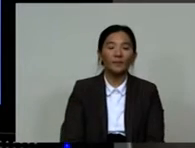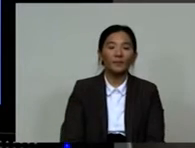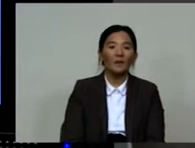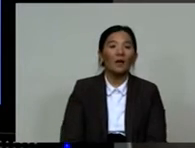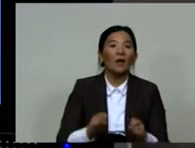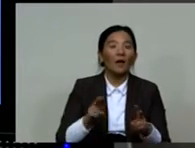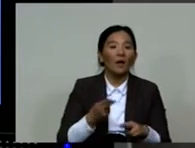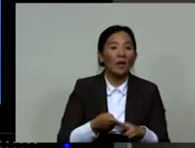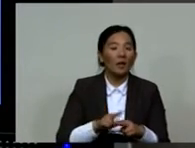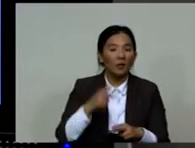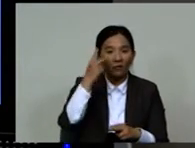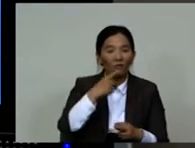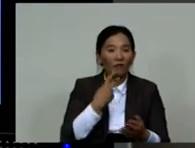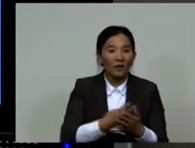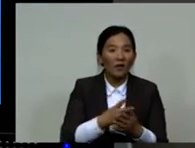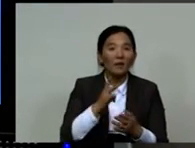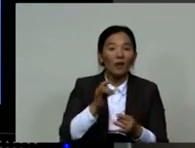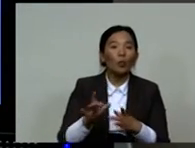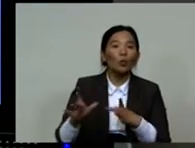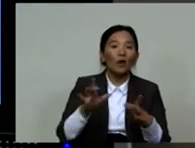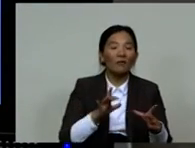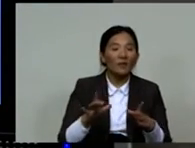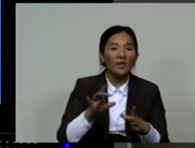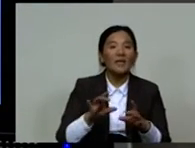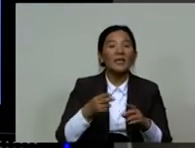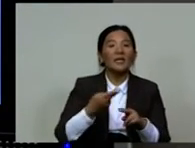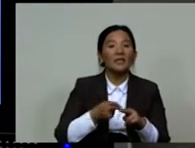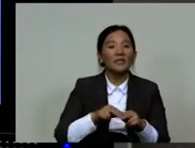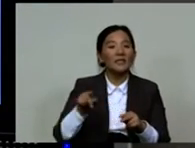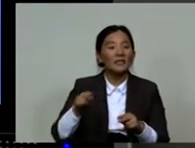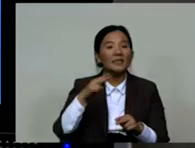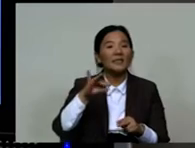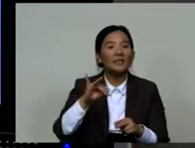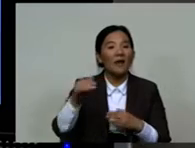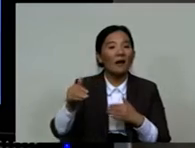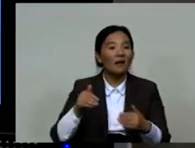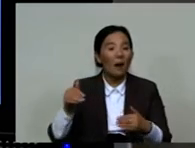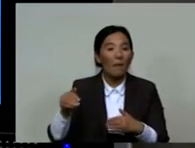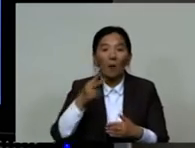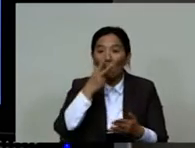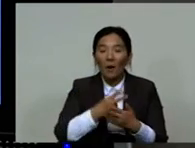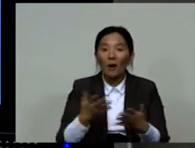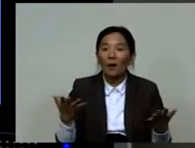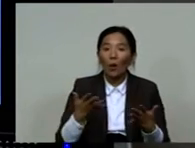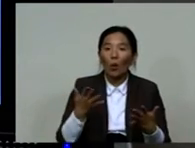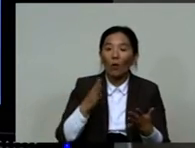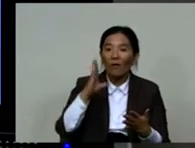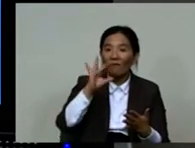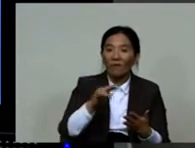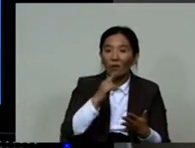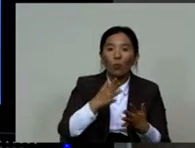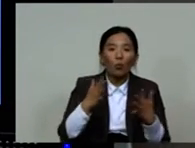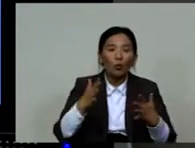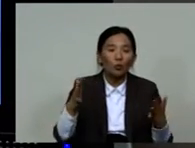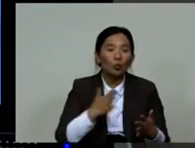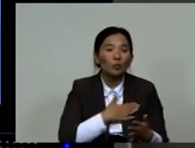Как это выглядит на круговой диаграмме. Сразу видно, да, какой вид больше